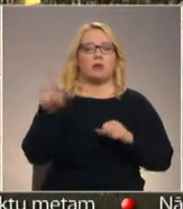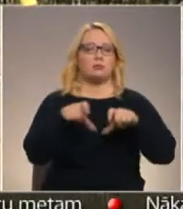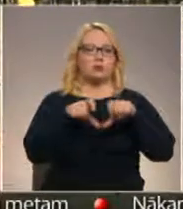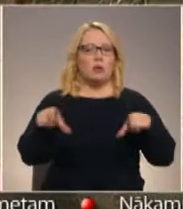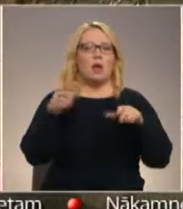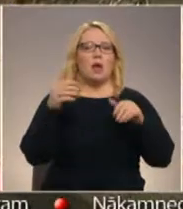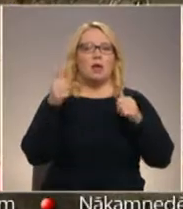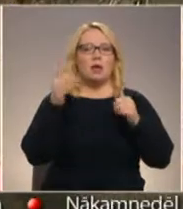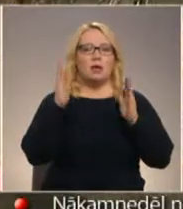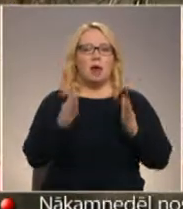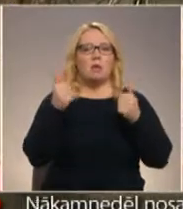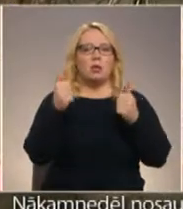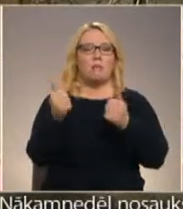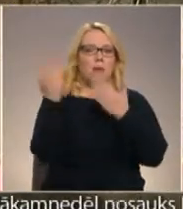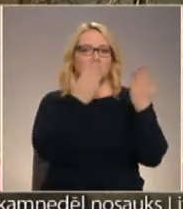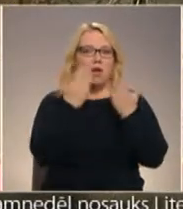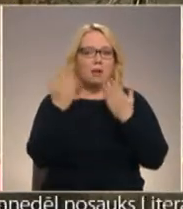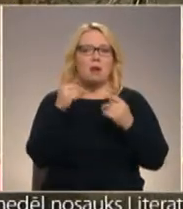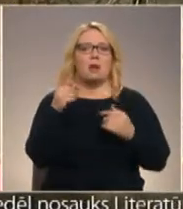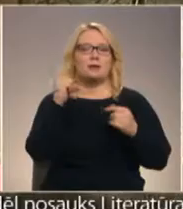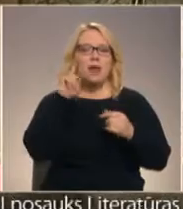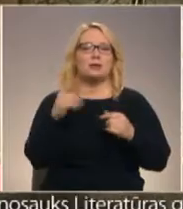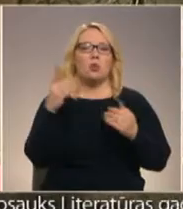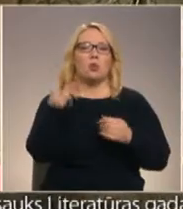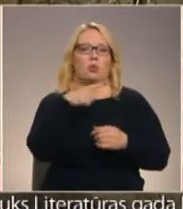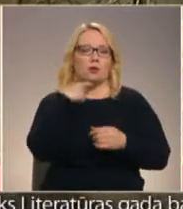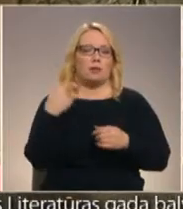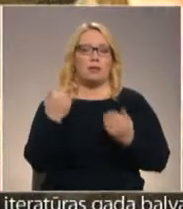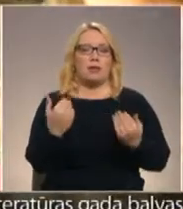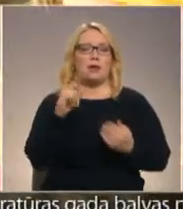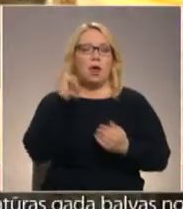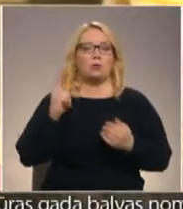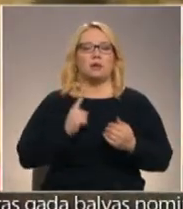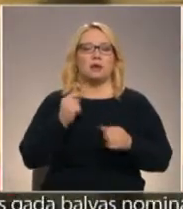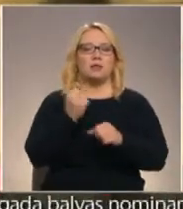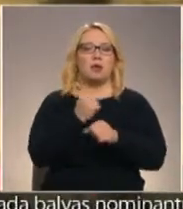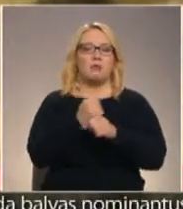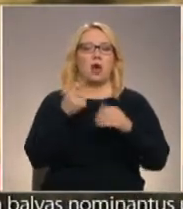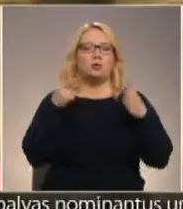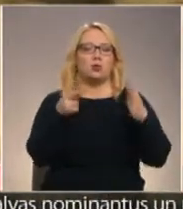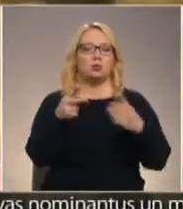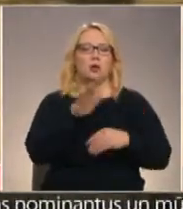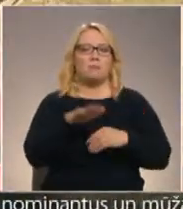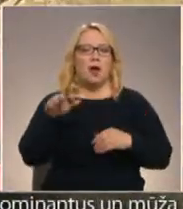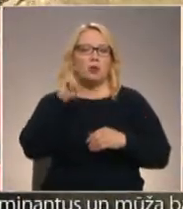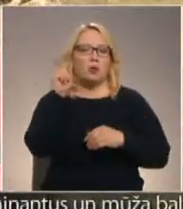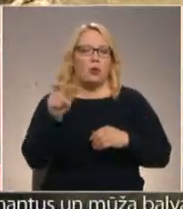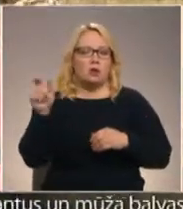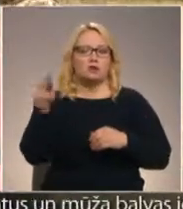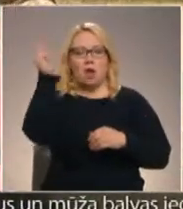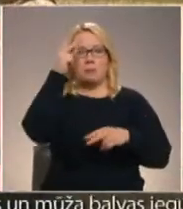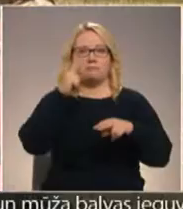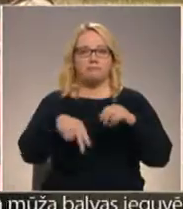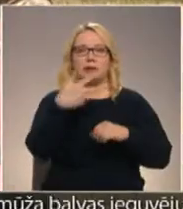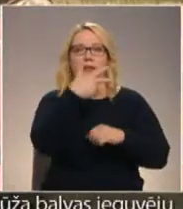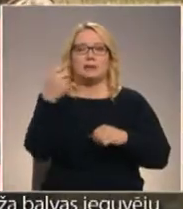labām sekmēm. Galvenais zināt, ko tu gribi. Šobrīd jaunsardzē darbojas vairāk nekā 8000 bērnu un jauniešu. Ik gadu apmācības pabeidz